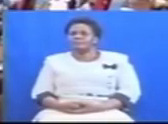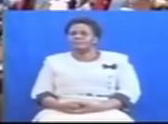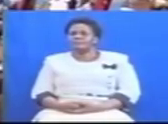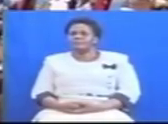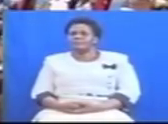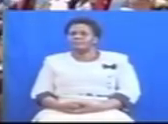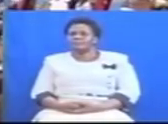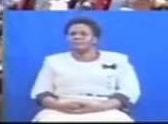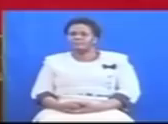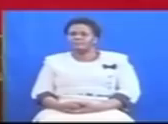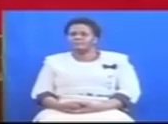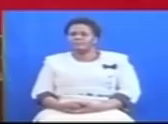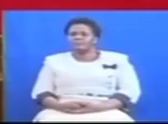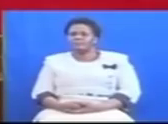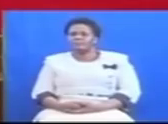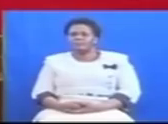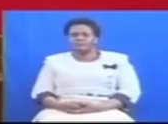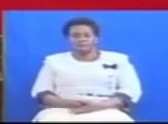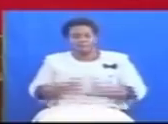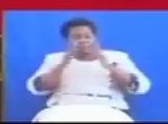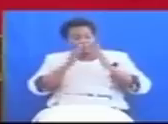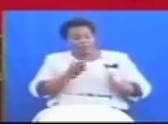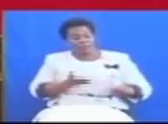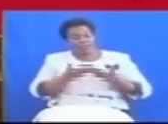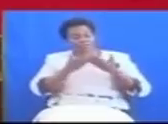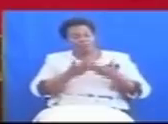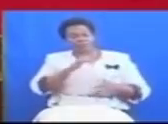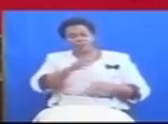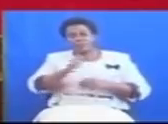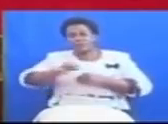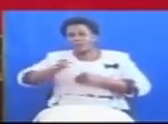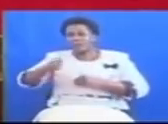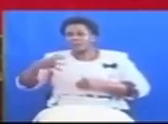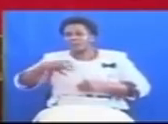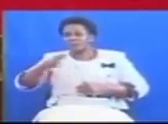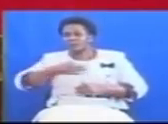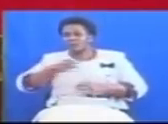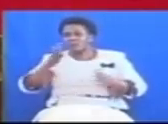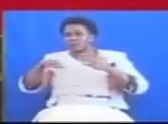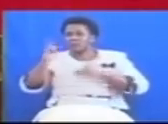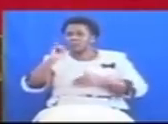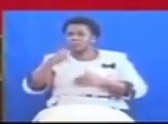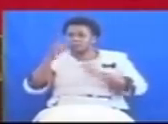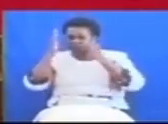Mheshimiwa naibu spika, kwa niaba ya waziri wa nishati napenda kujibu maswali mawili ya nyongeza ya